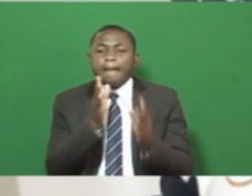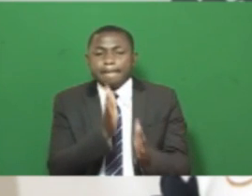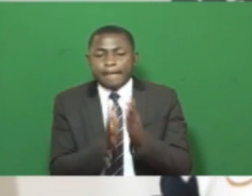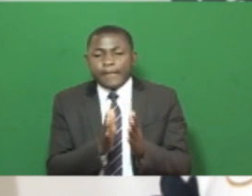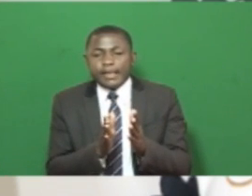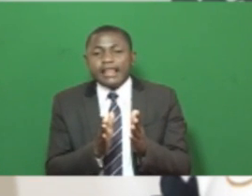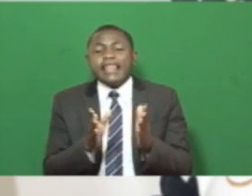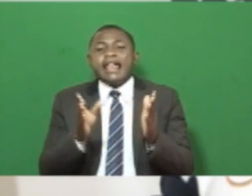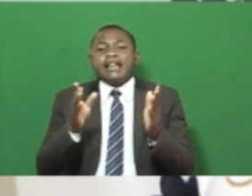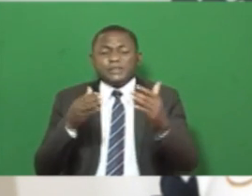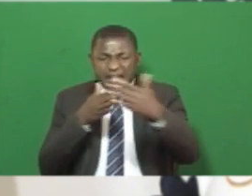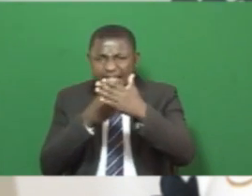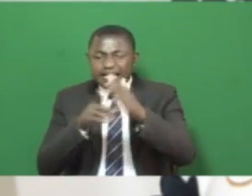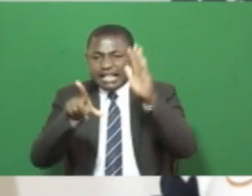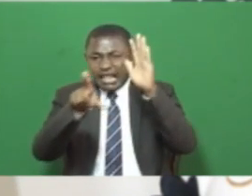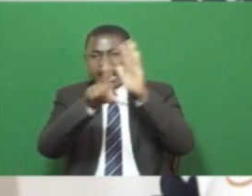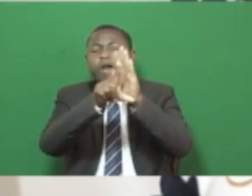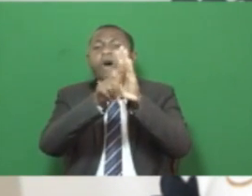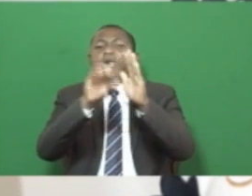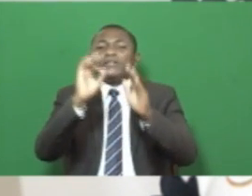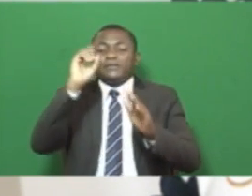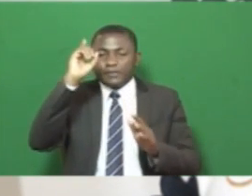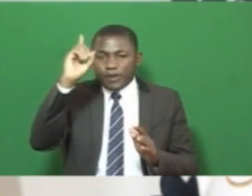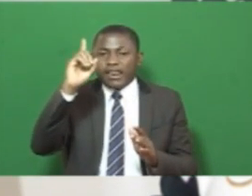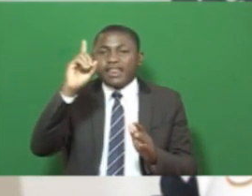vateereri pamusoro pemurayiro waMwari.